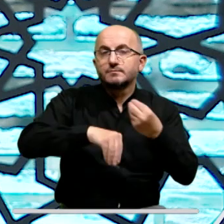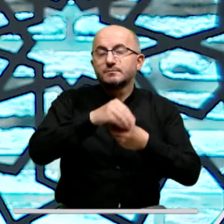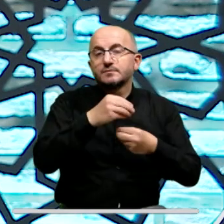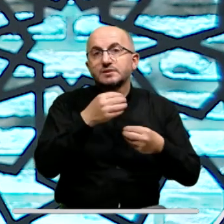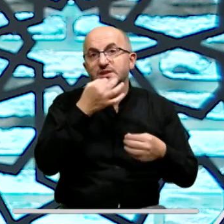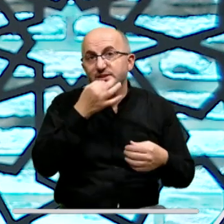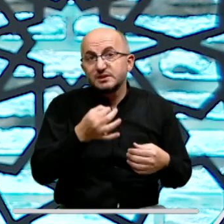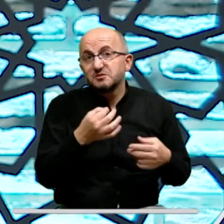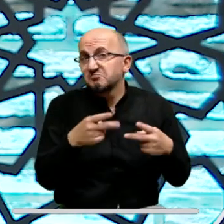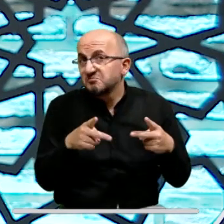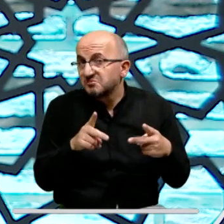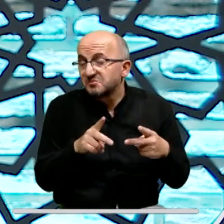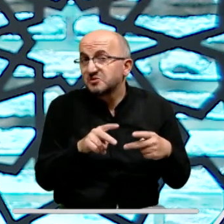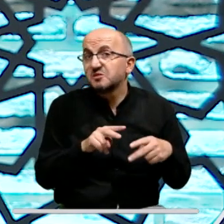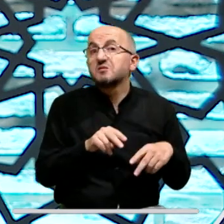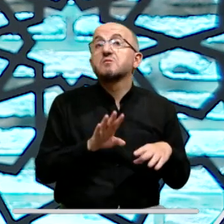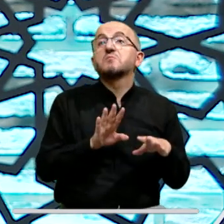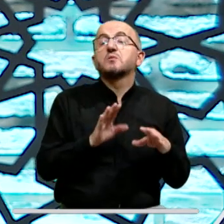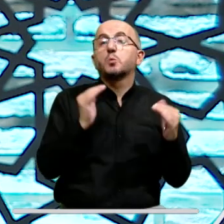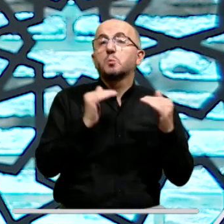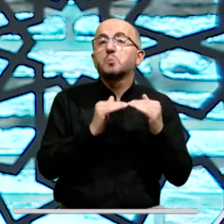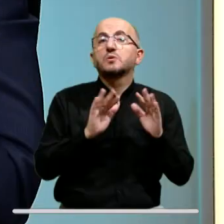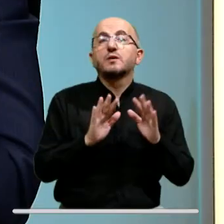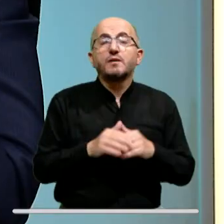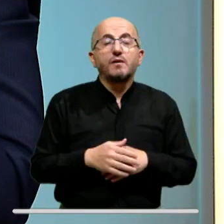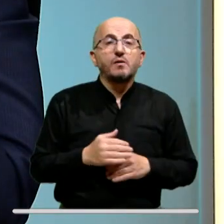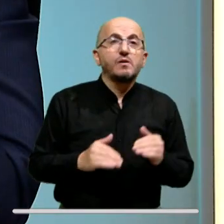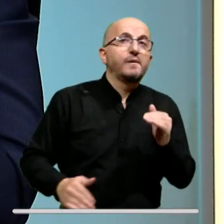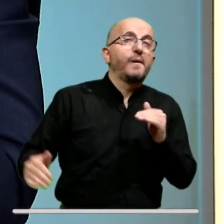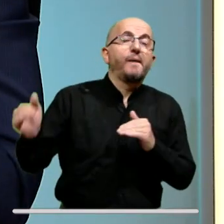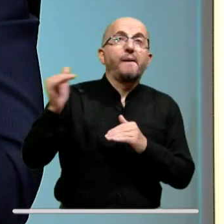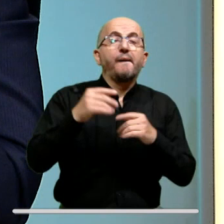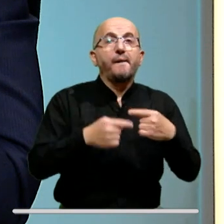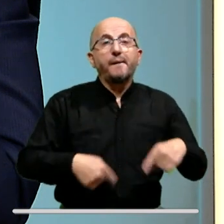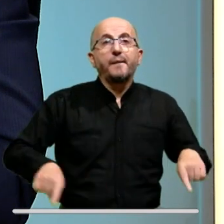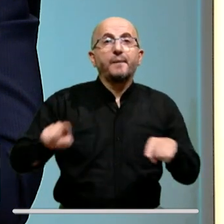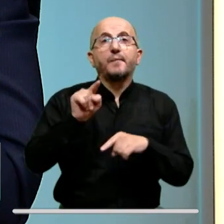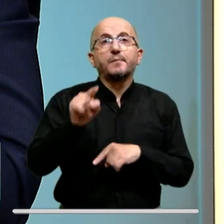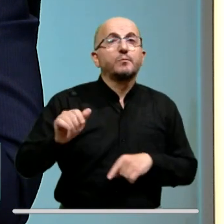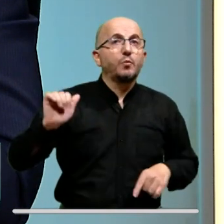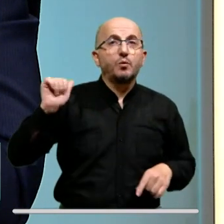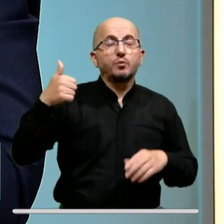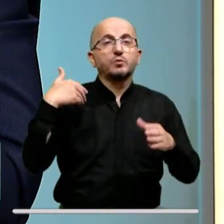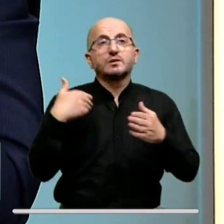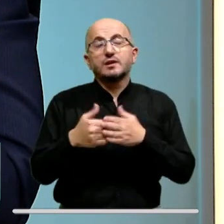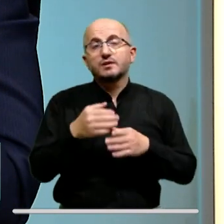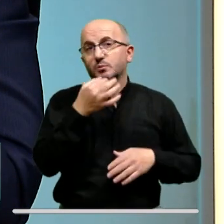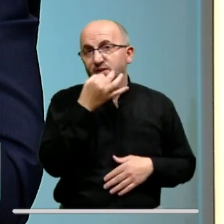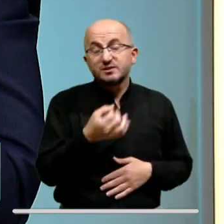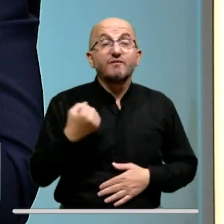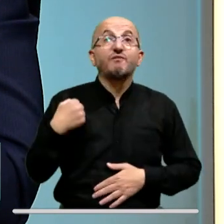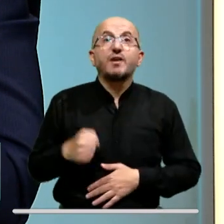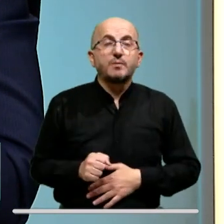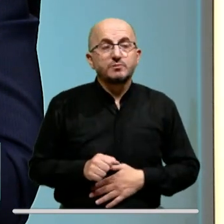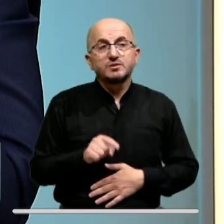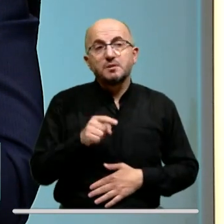fetva aldıklarını söylüyorlarmış. Sizce uygun mudur efendim? Din İşleri Yüksek Kurulumuz bugüne kadar buna cevaz vermemiştir. Yani